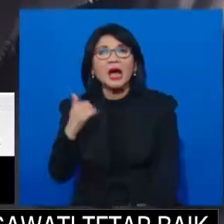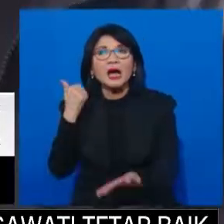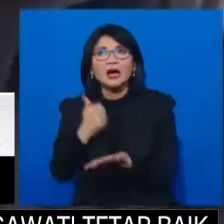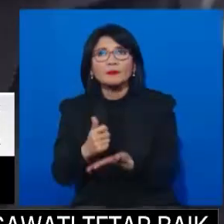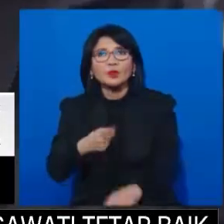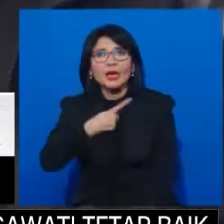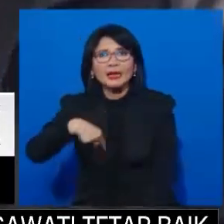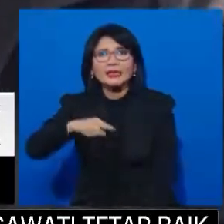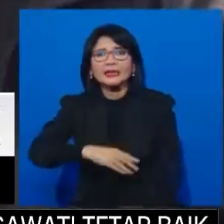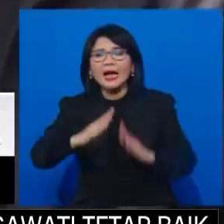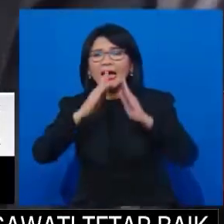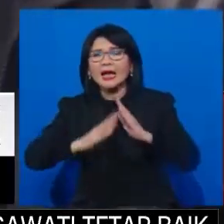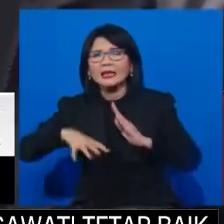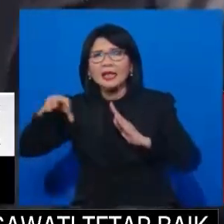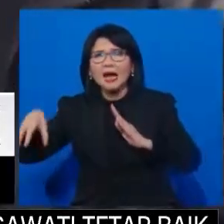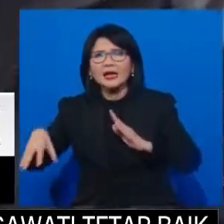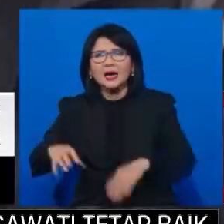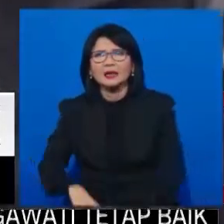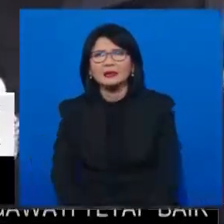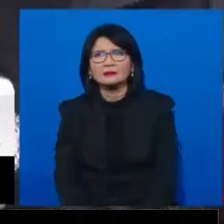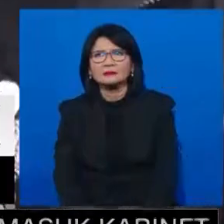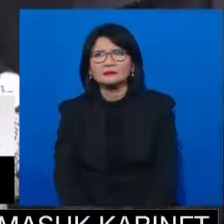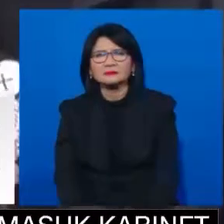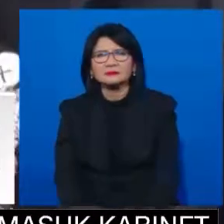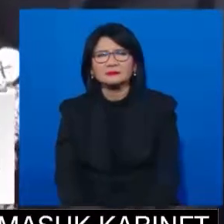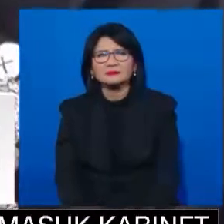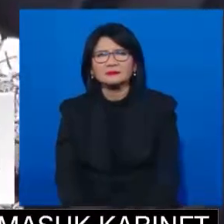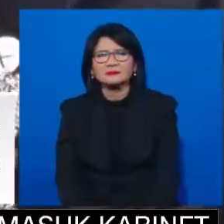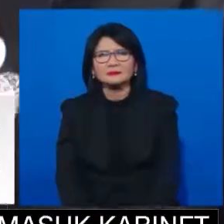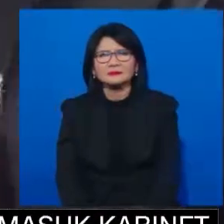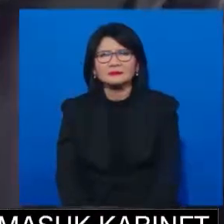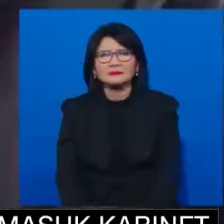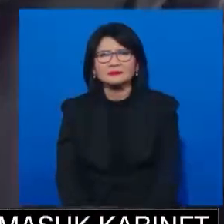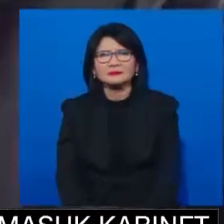tetangga gitu. Oh, tetangga. Iya, tetangga dan jadi sengaja datang.